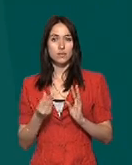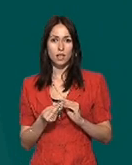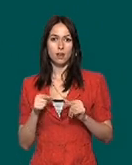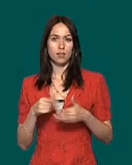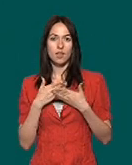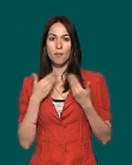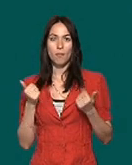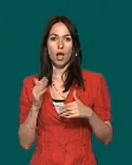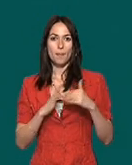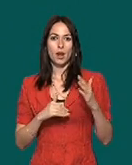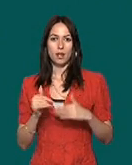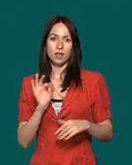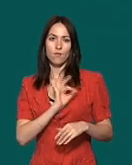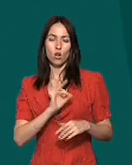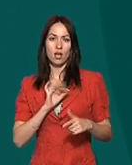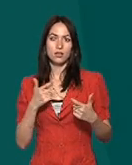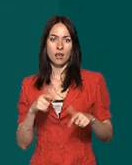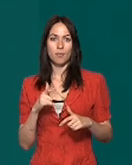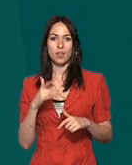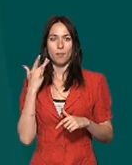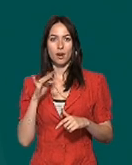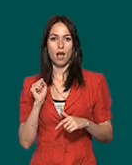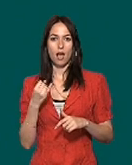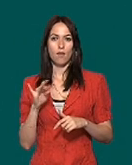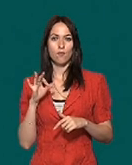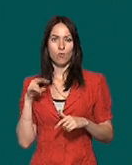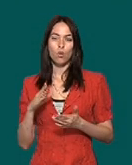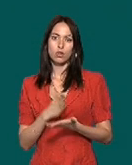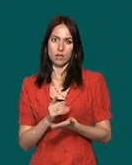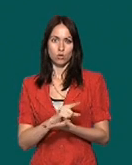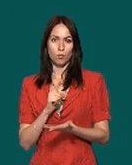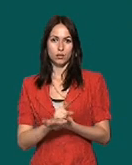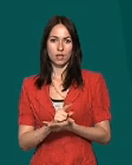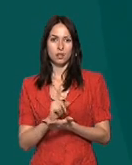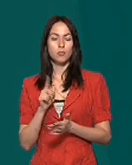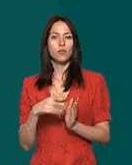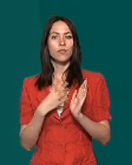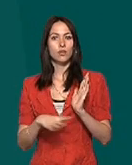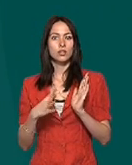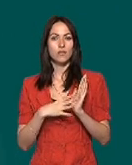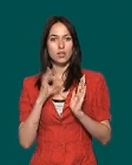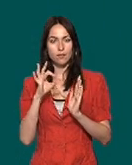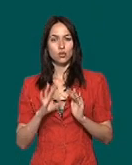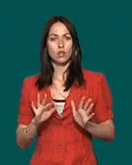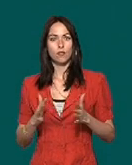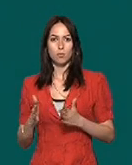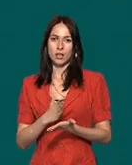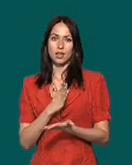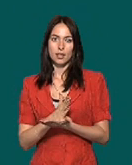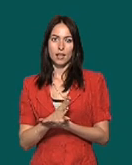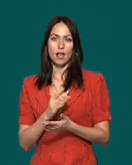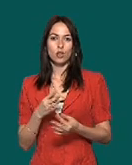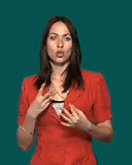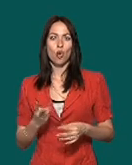практики використання екзамену американського IFOM як обов'язково. Здебільшого, у 99% випадків він є